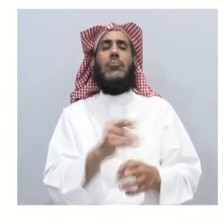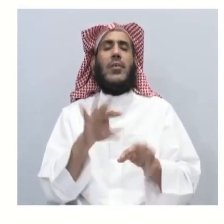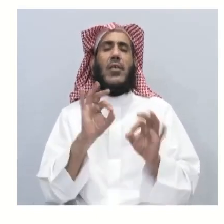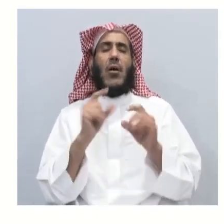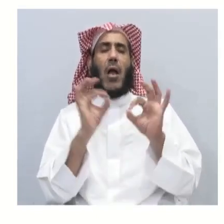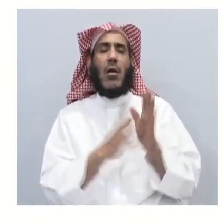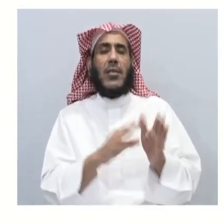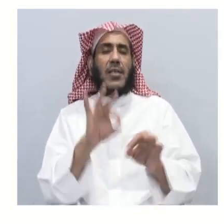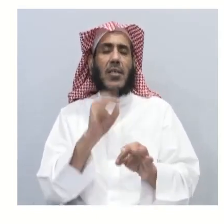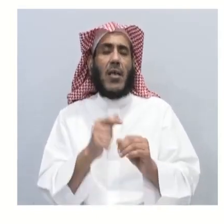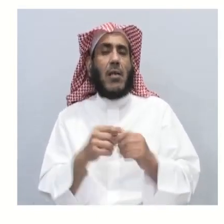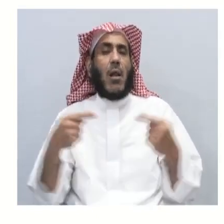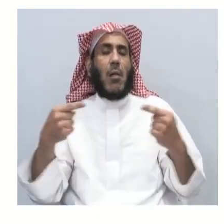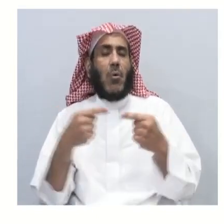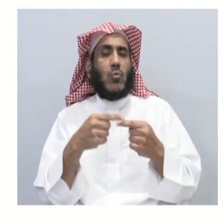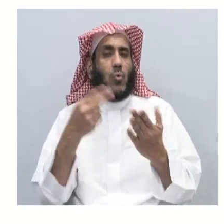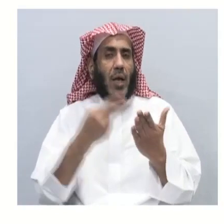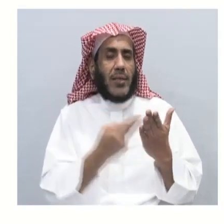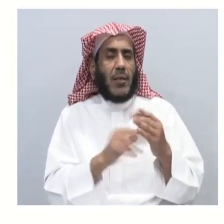نستخرج الكلمة الموصولة خطا.